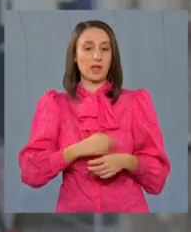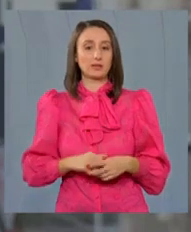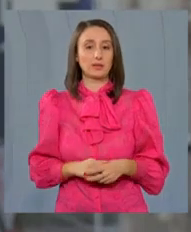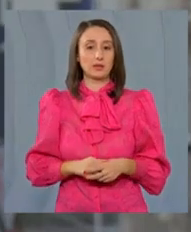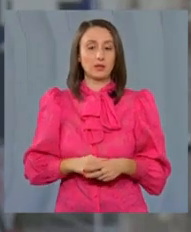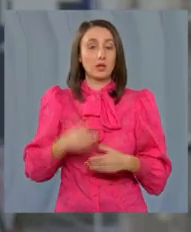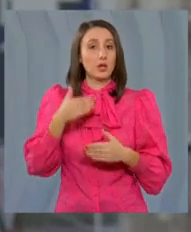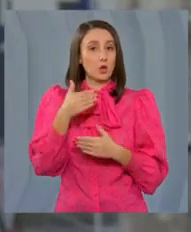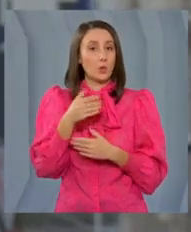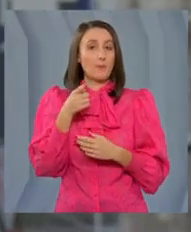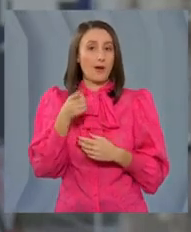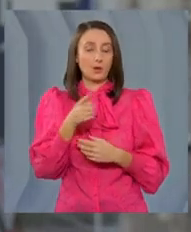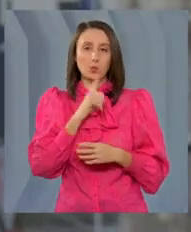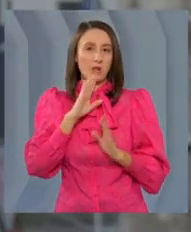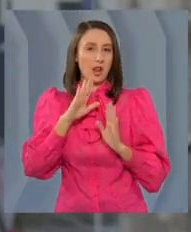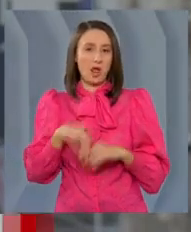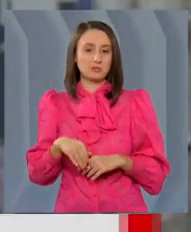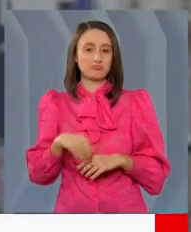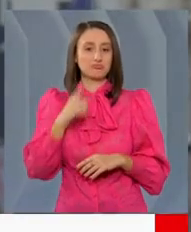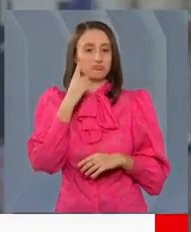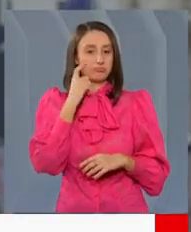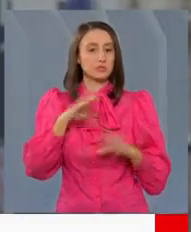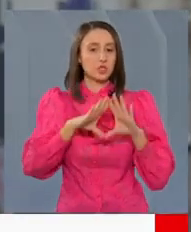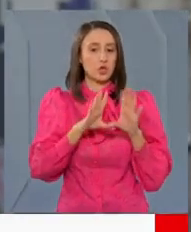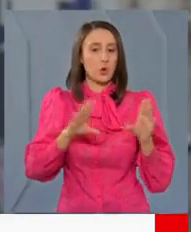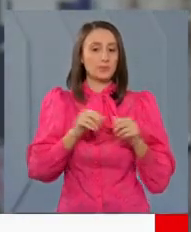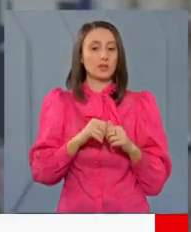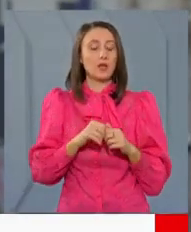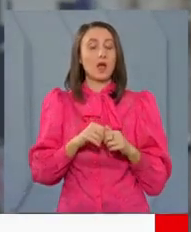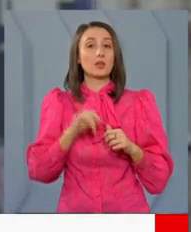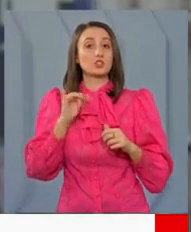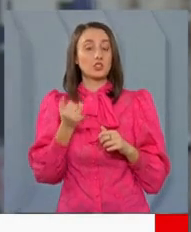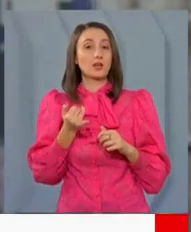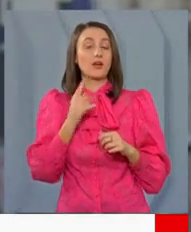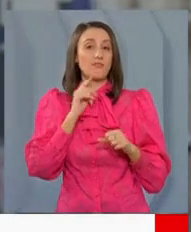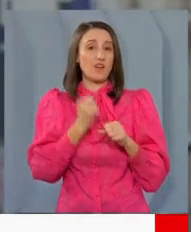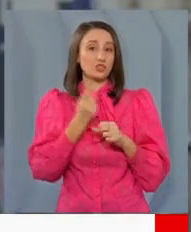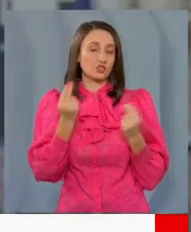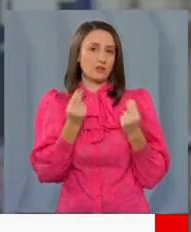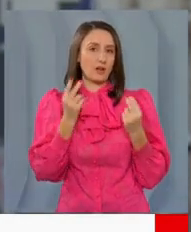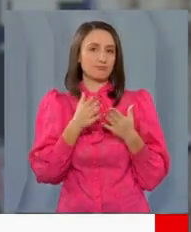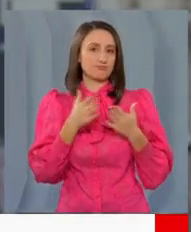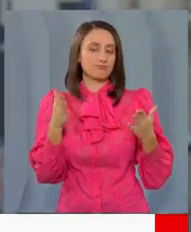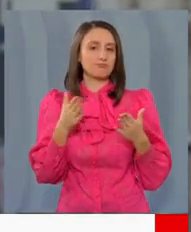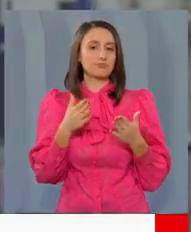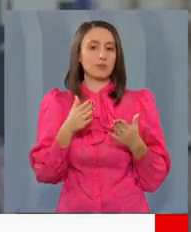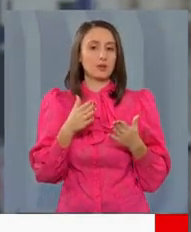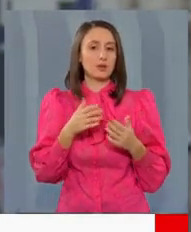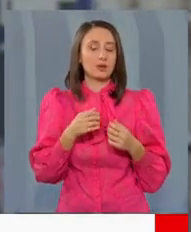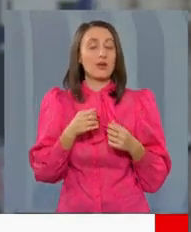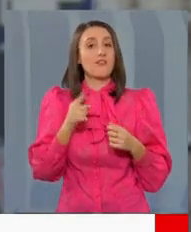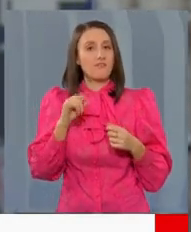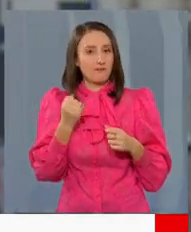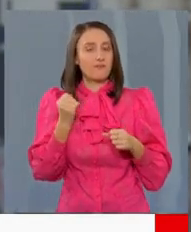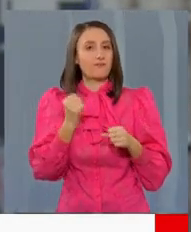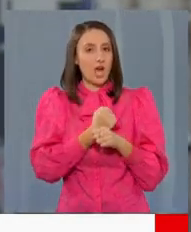compania OMV Petrom nu se lasă intimidată de încercările românilor de apoi cota și a face o mișcare de amploare pentru și face o mișcare de